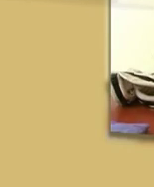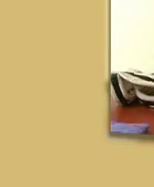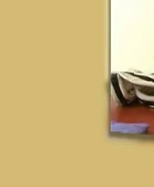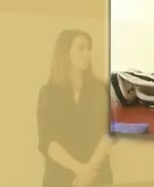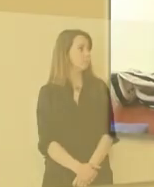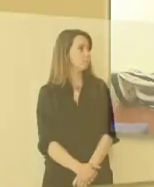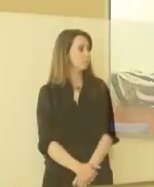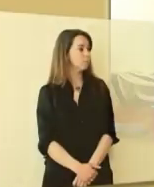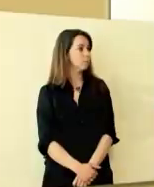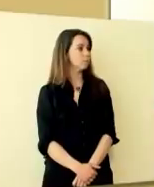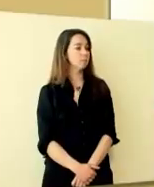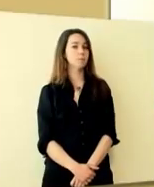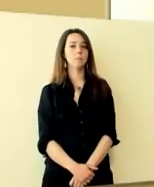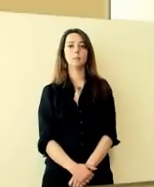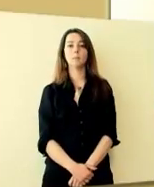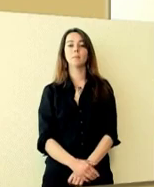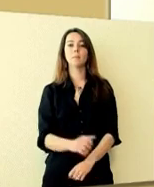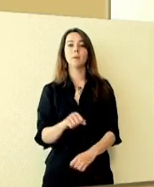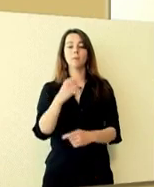on va bien l'asseoir